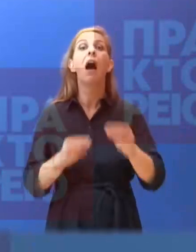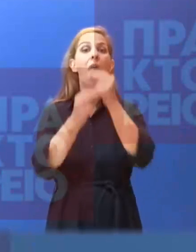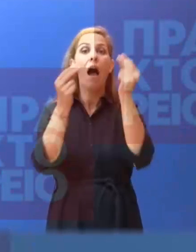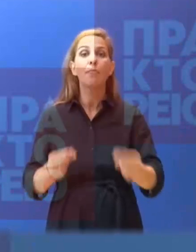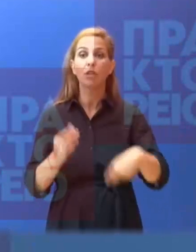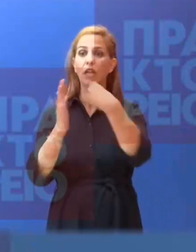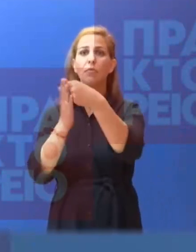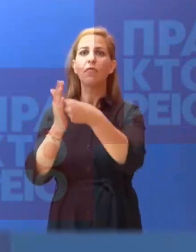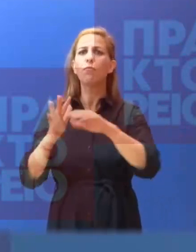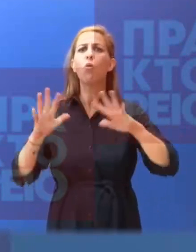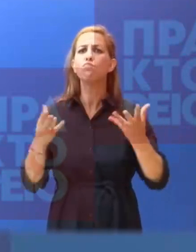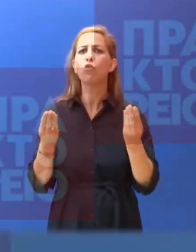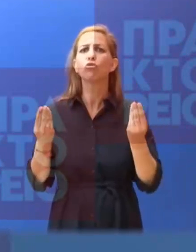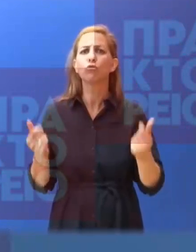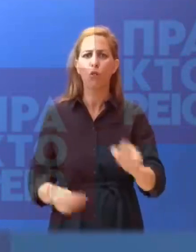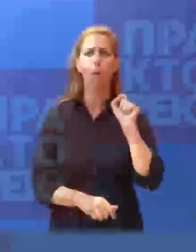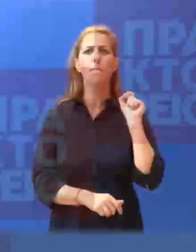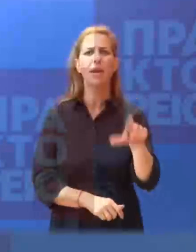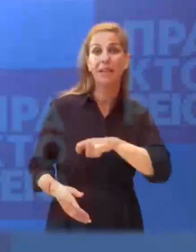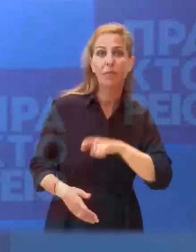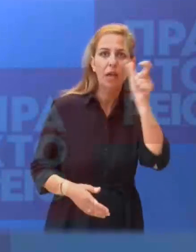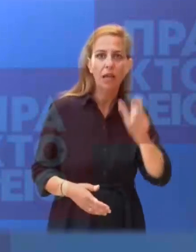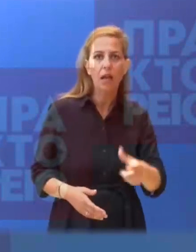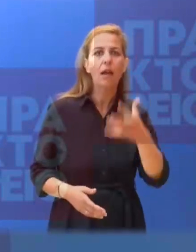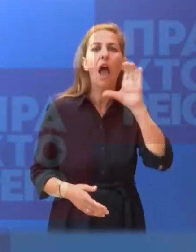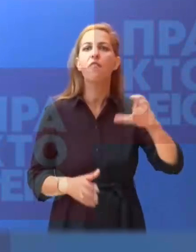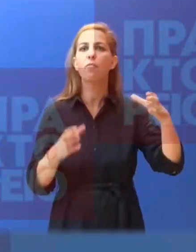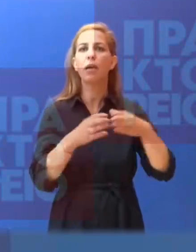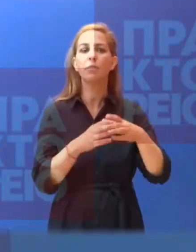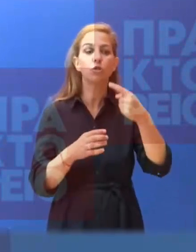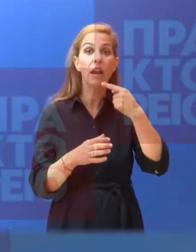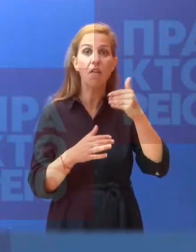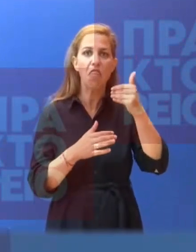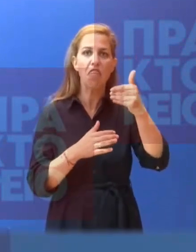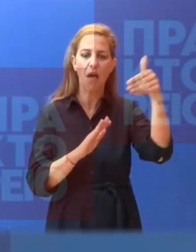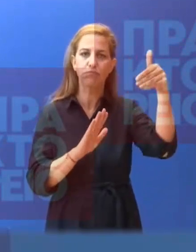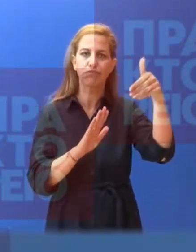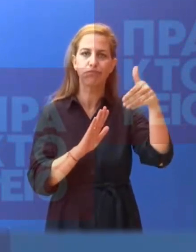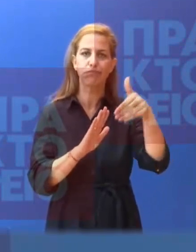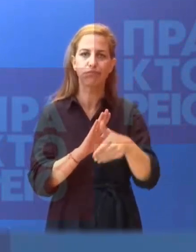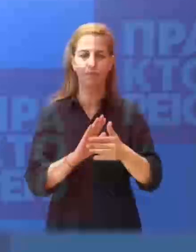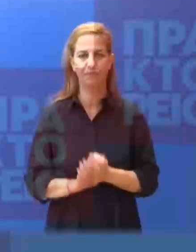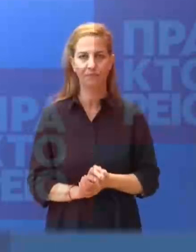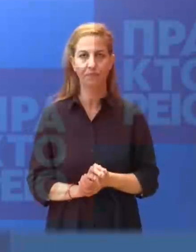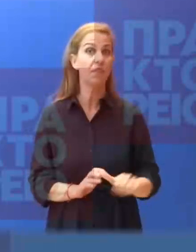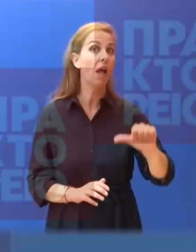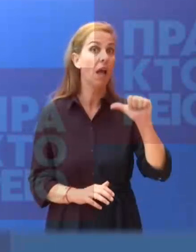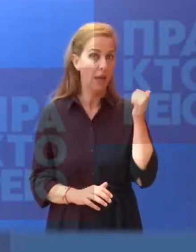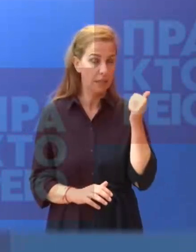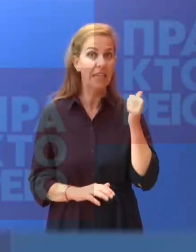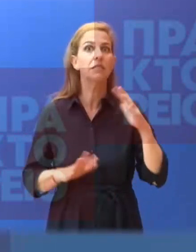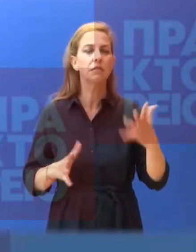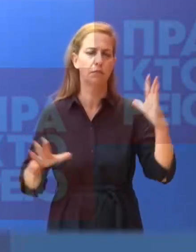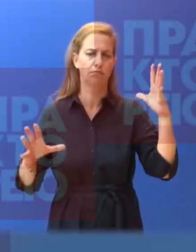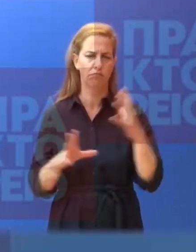τη βαθμολογία τους, αλλά και τη σχολή στην οποία εισάγονται. Ιδιαίτερα σημαντικό είναι το γεγονός ότι χθες ολοκληρώθηκε μια πολύμηνη